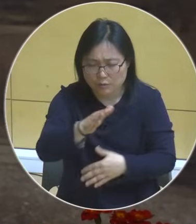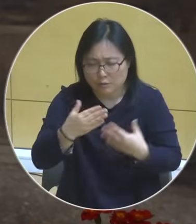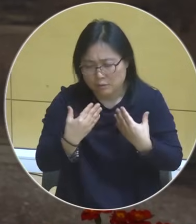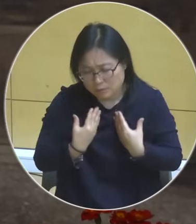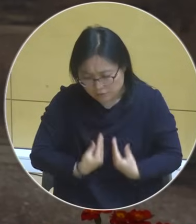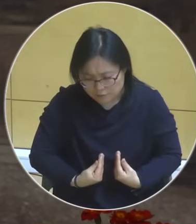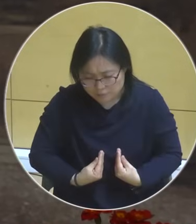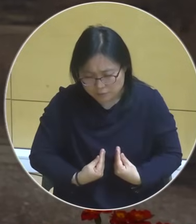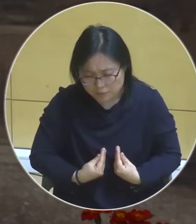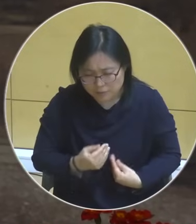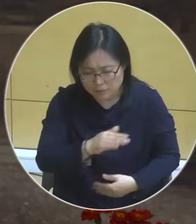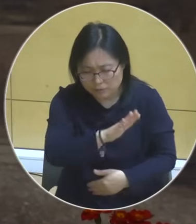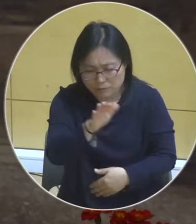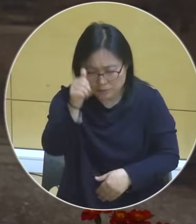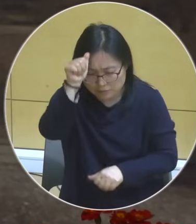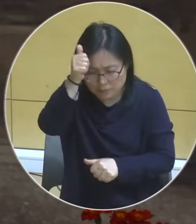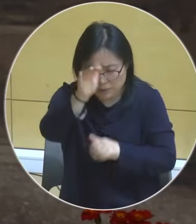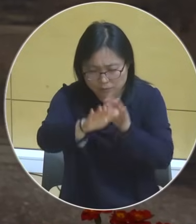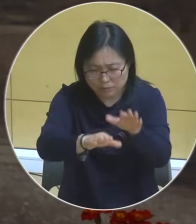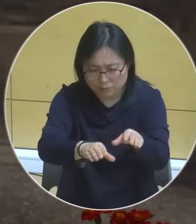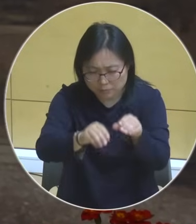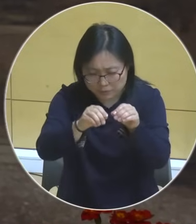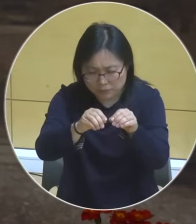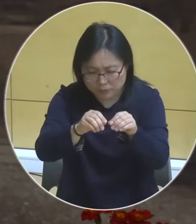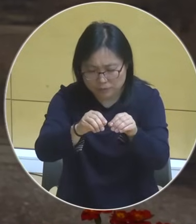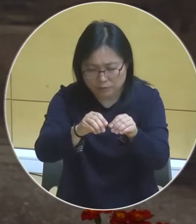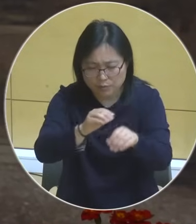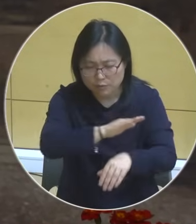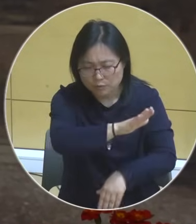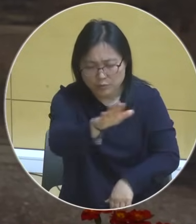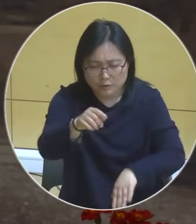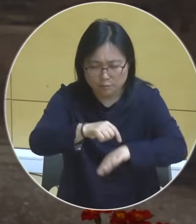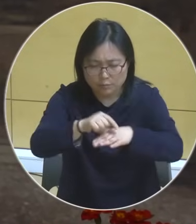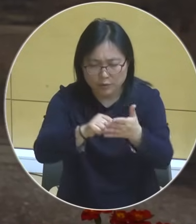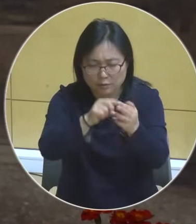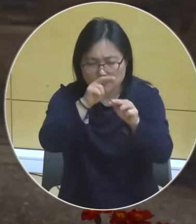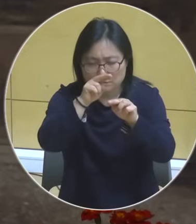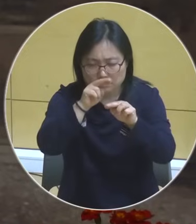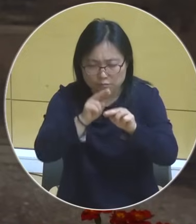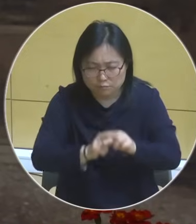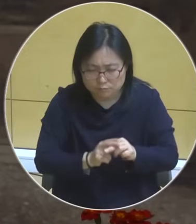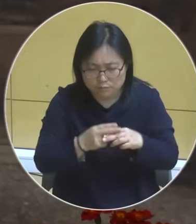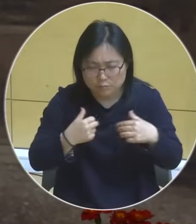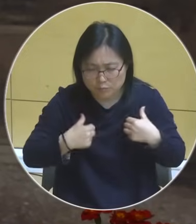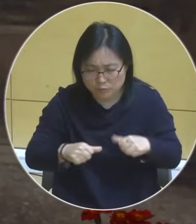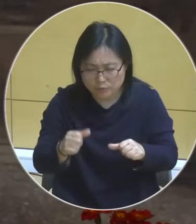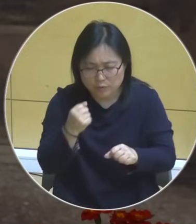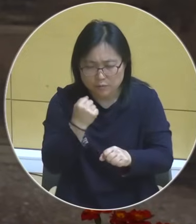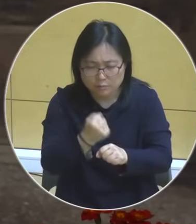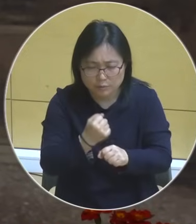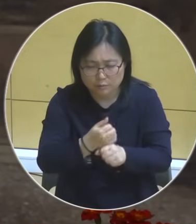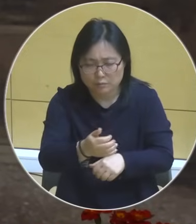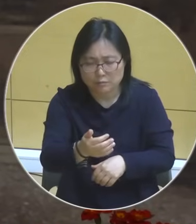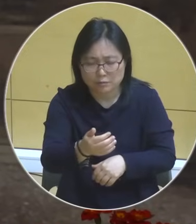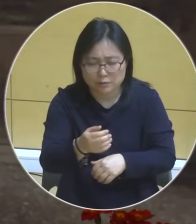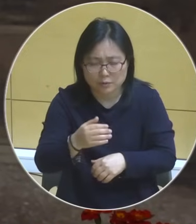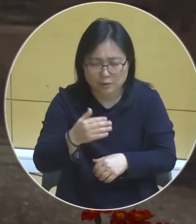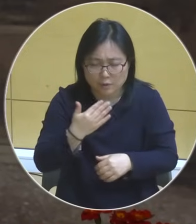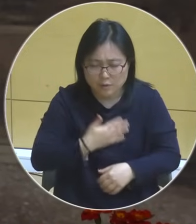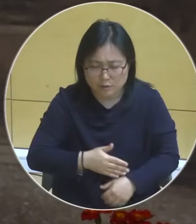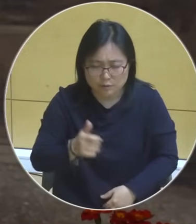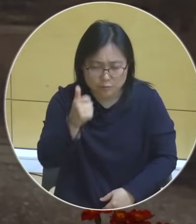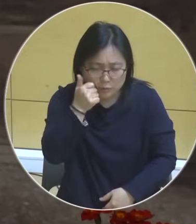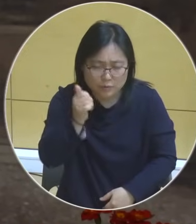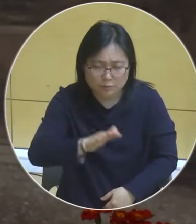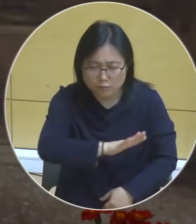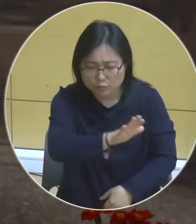낙심하게 하고 우리의 발걸음을 멈추게 하며 우리의 마음을 주저앉게 만들었는지 알 수 없사오나, 주님 우리를